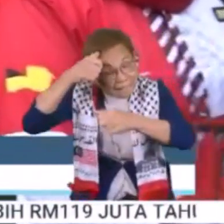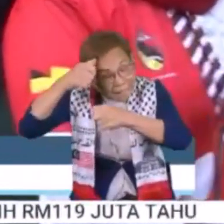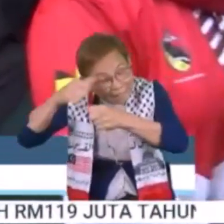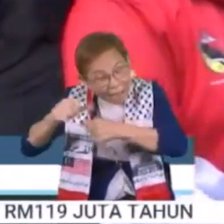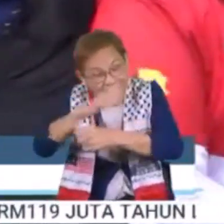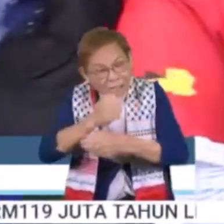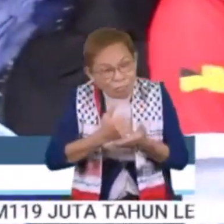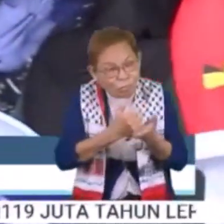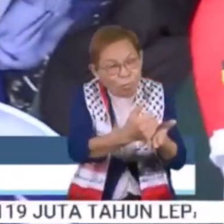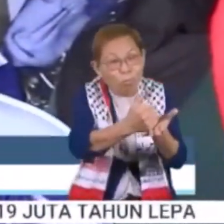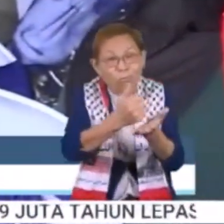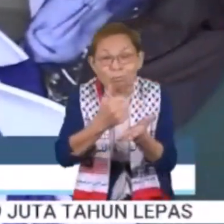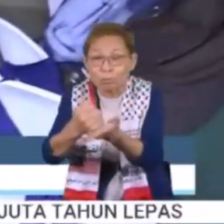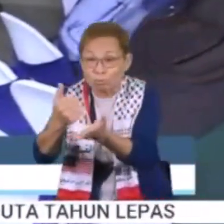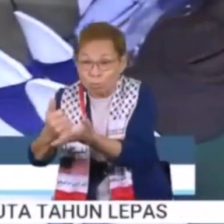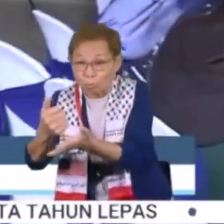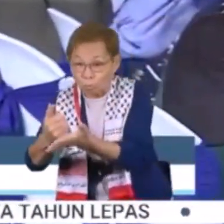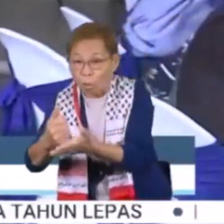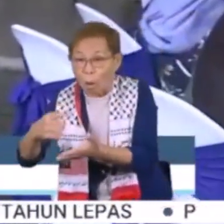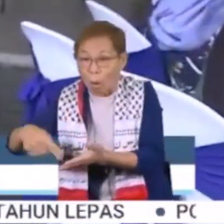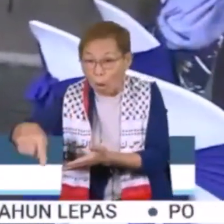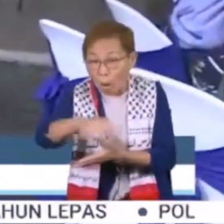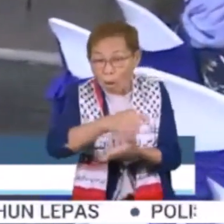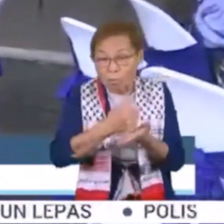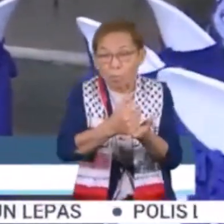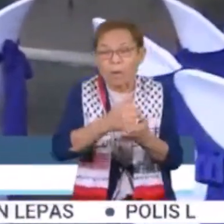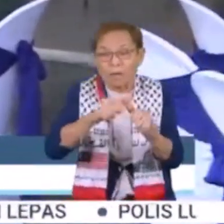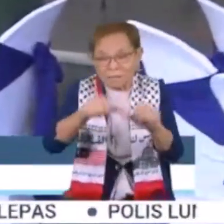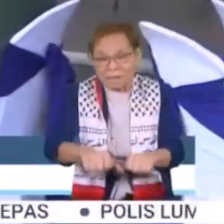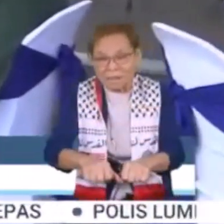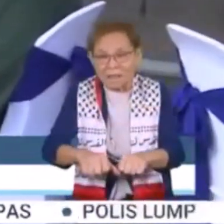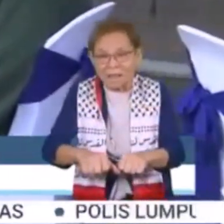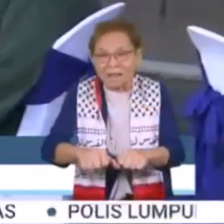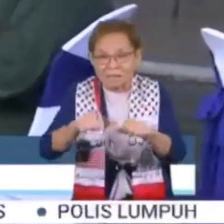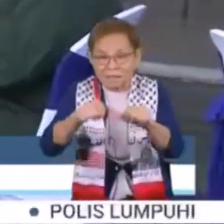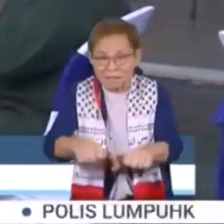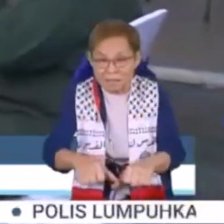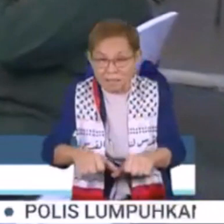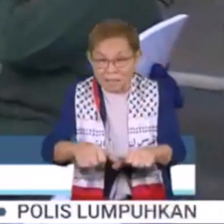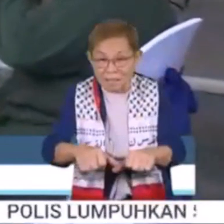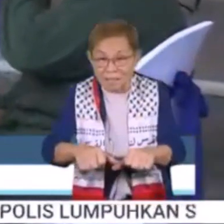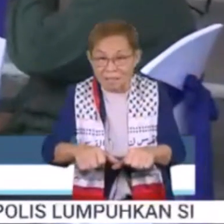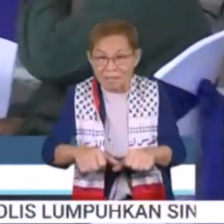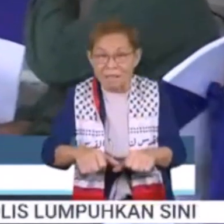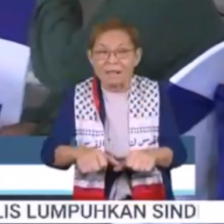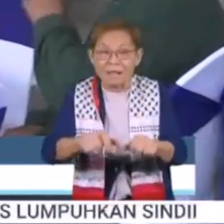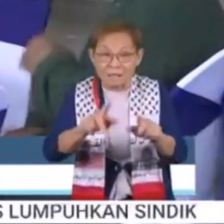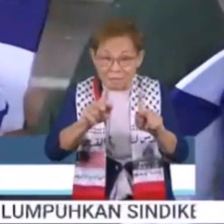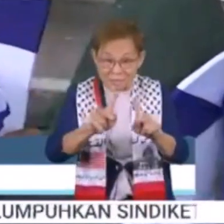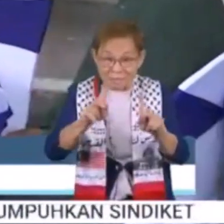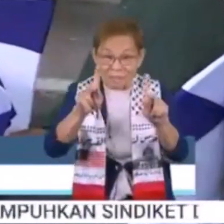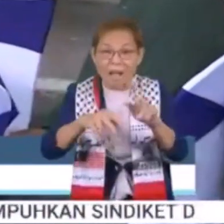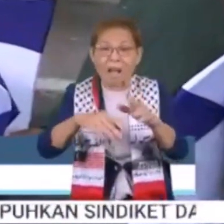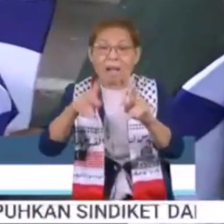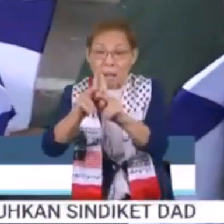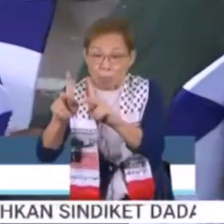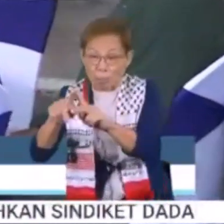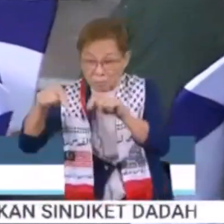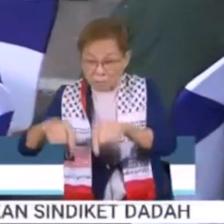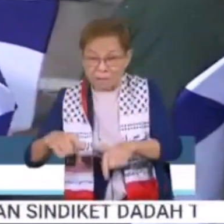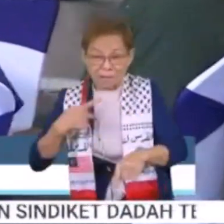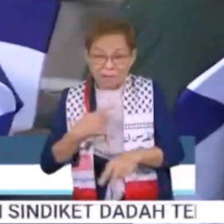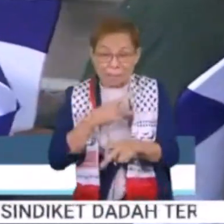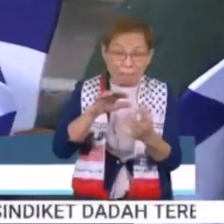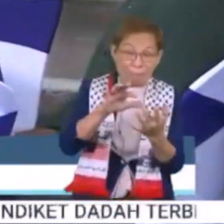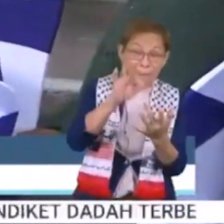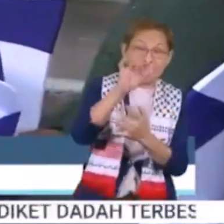dan menyantuni mereka yang berada dan tinggal di sekitar pinggir bandar dan juga di kawasan luar bandar. Dan kali ini kita